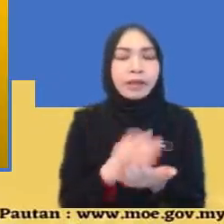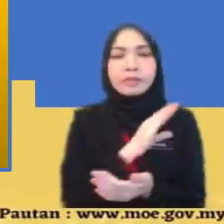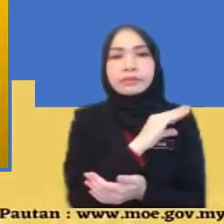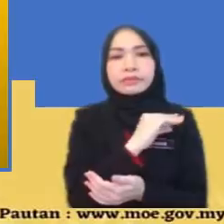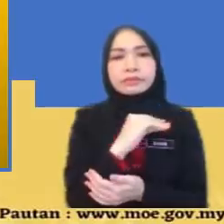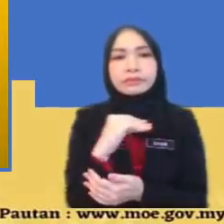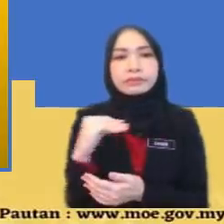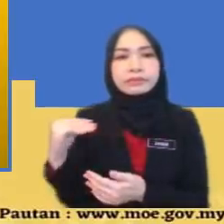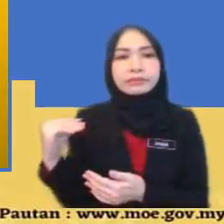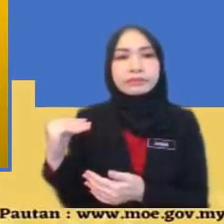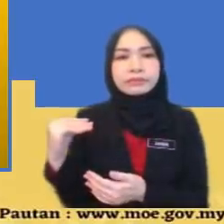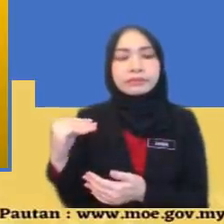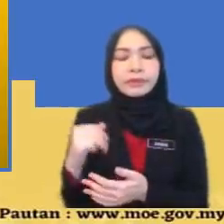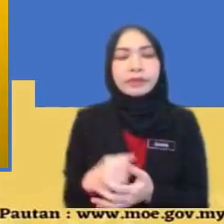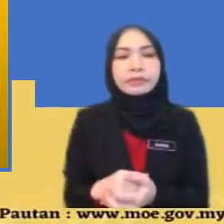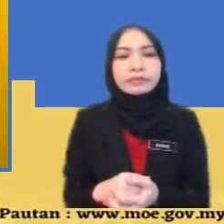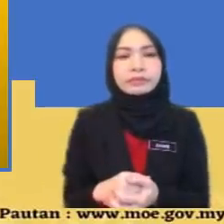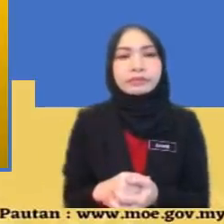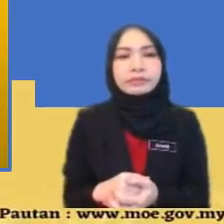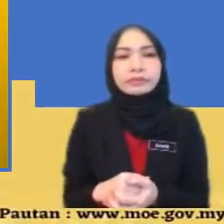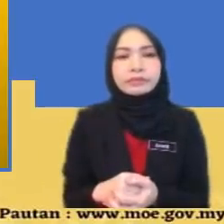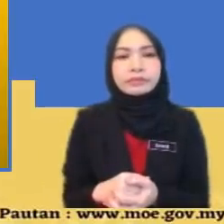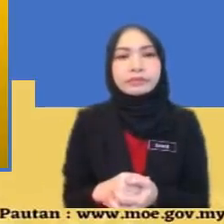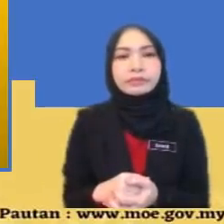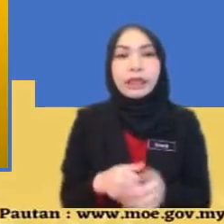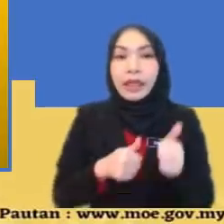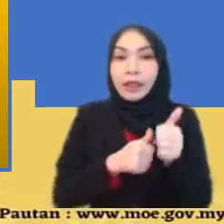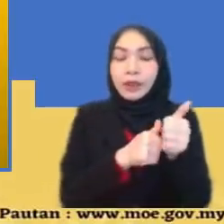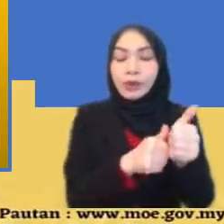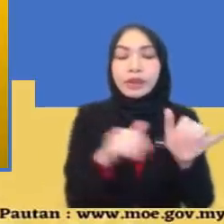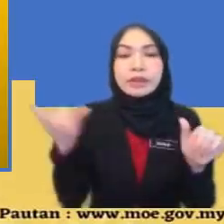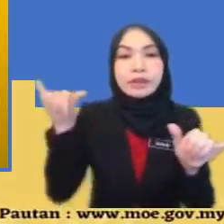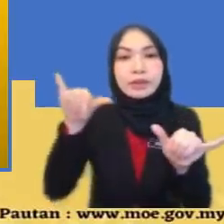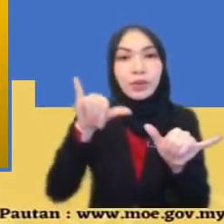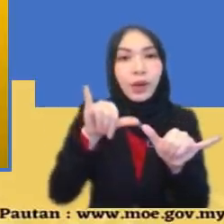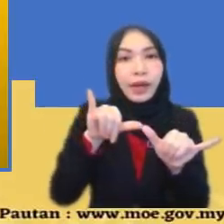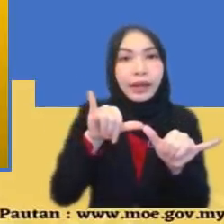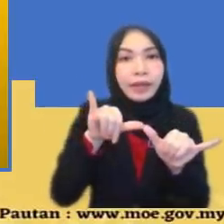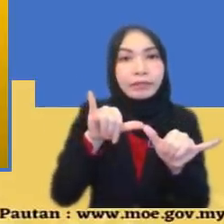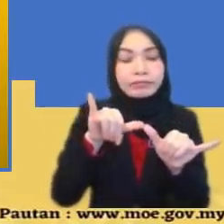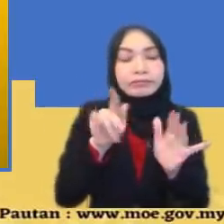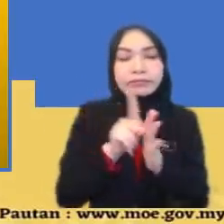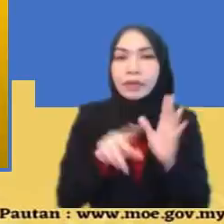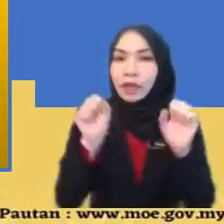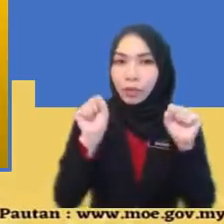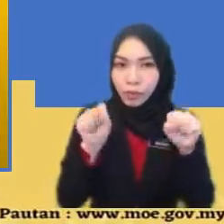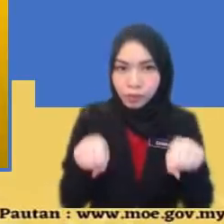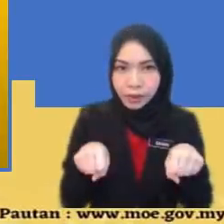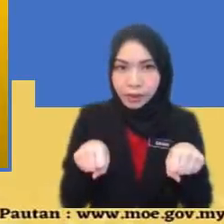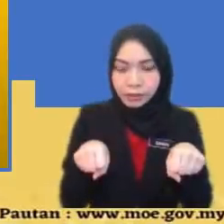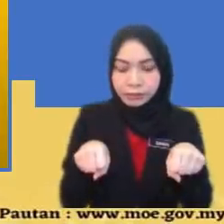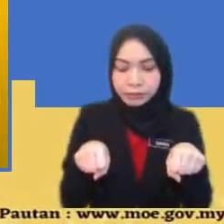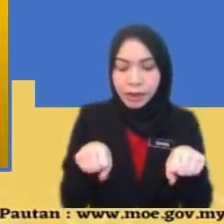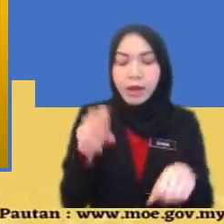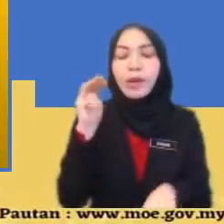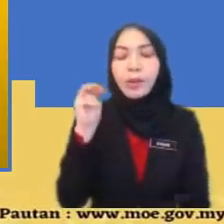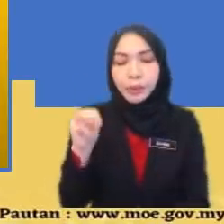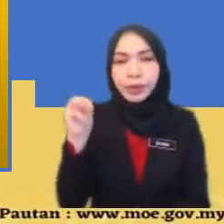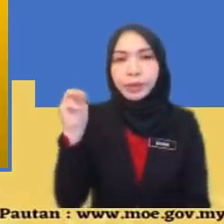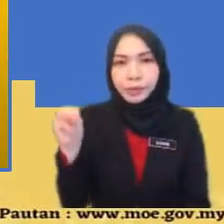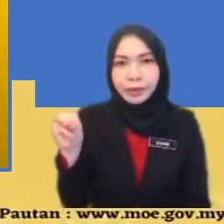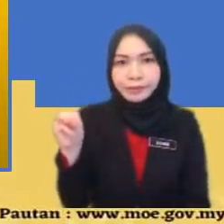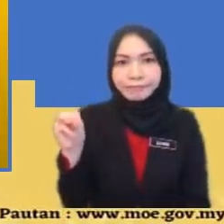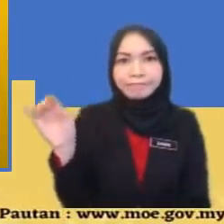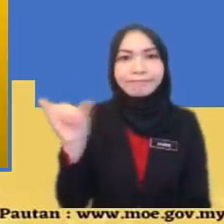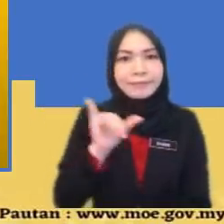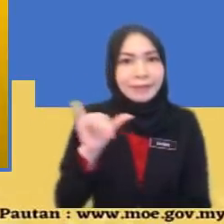atau V DPR mengikut kesesuaian kebolehan dan kekayaan murid-murid Kita Sama